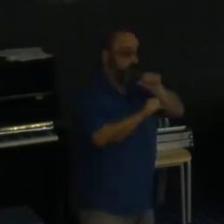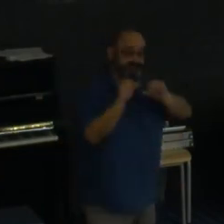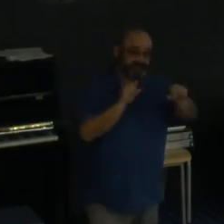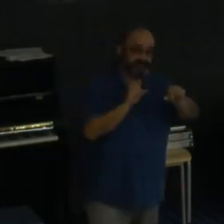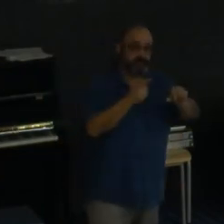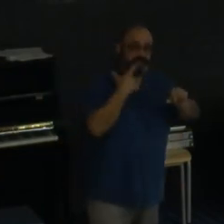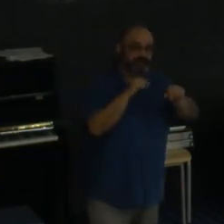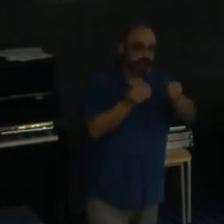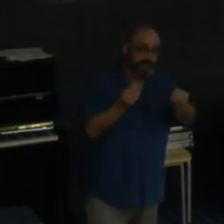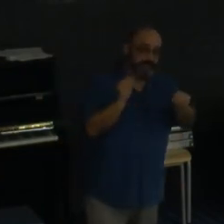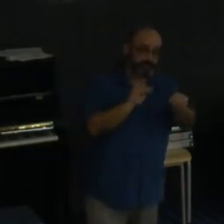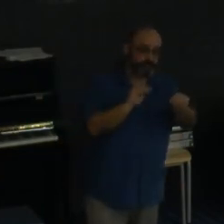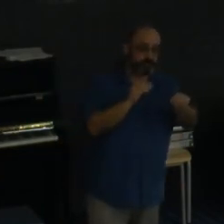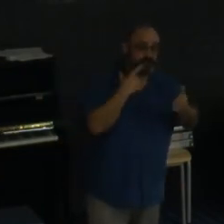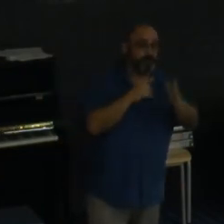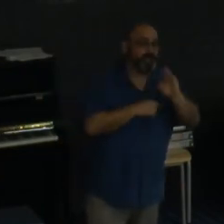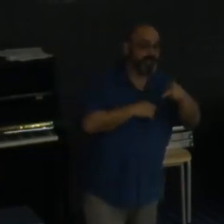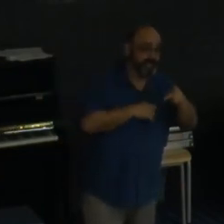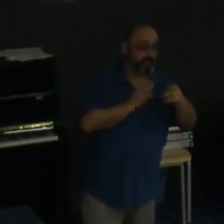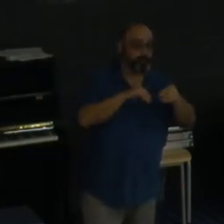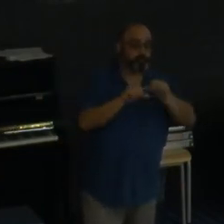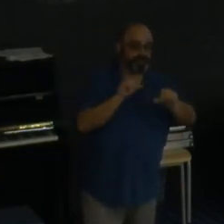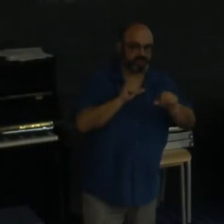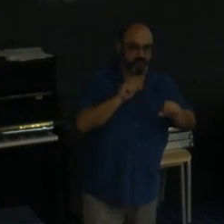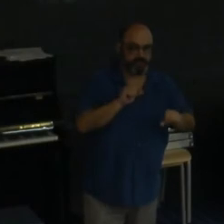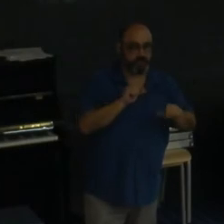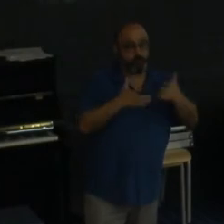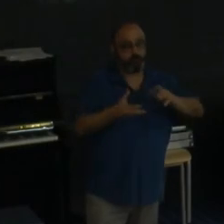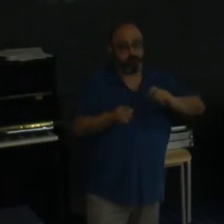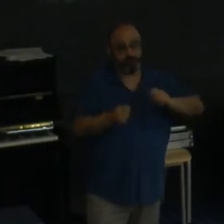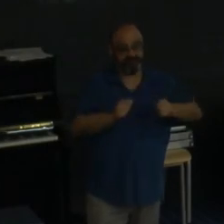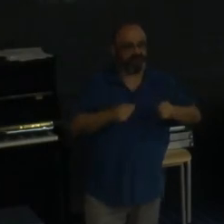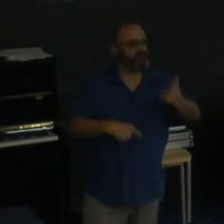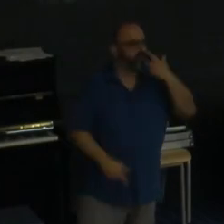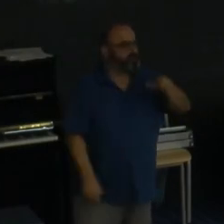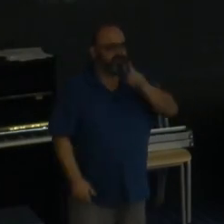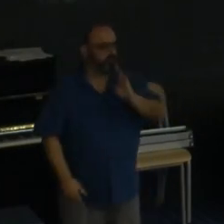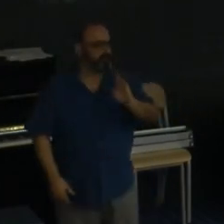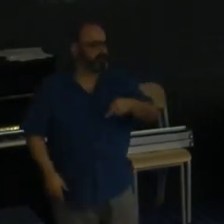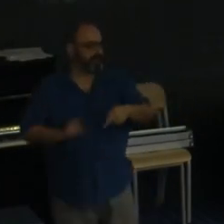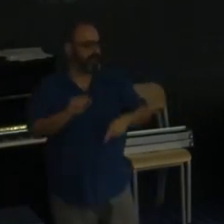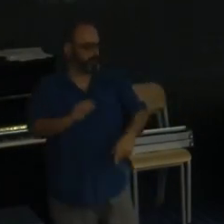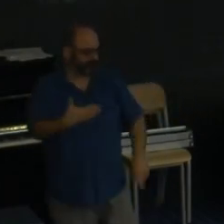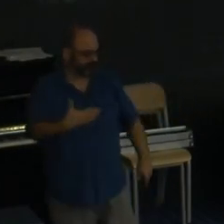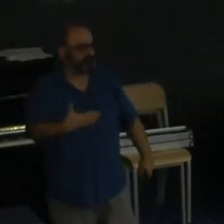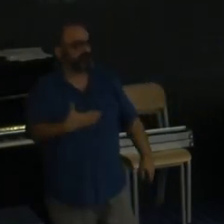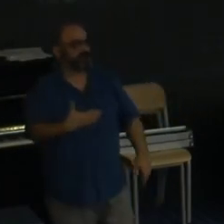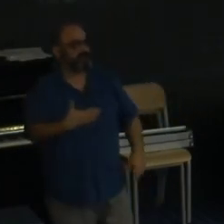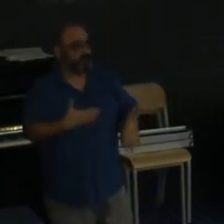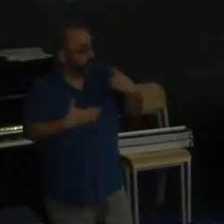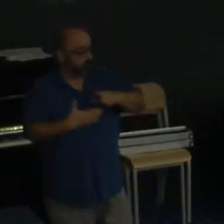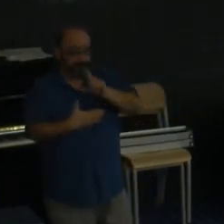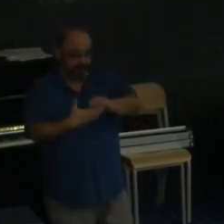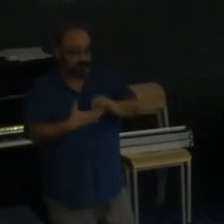pouvoir rajouter une condition sur un breakpoint ou pouvoir la modifier. Vous avez constaté qu'il y avait un breakpoint à un endroit, il est toujours en